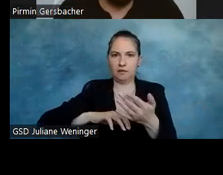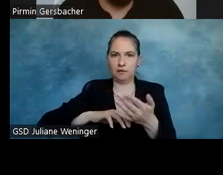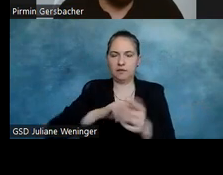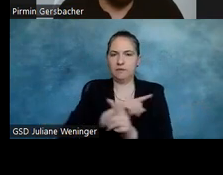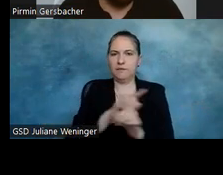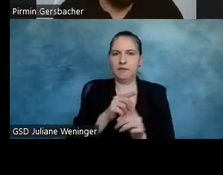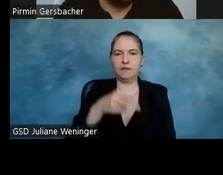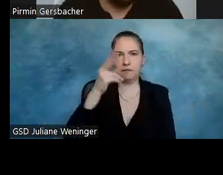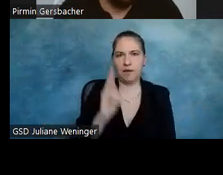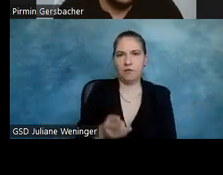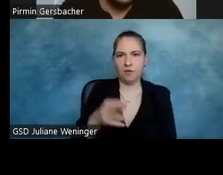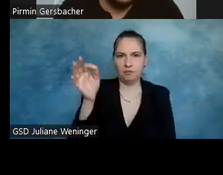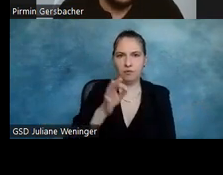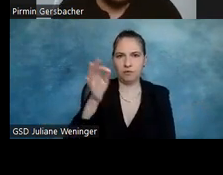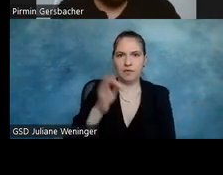und überlagern nicht.